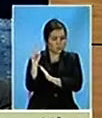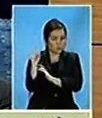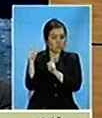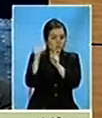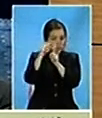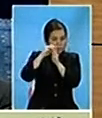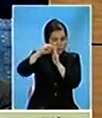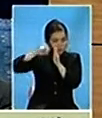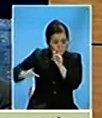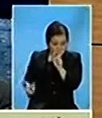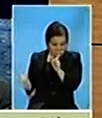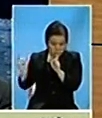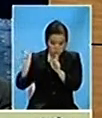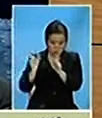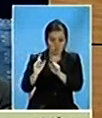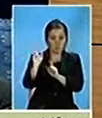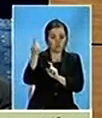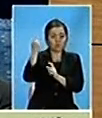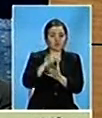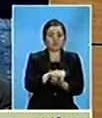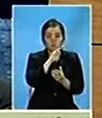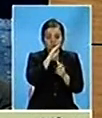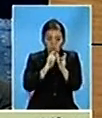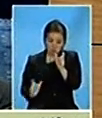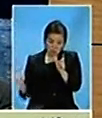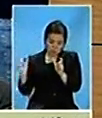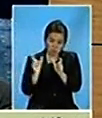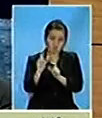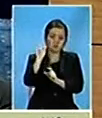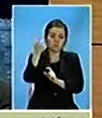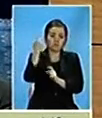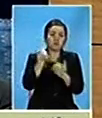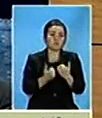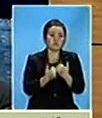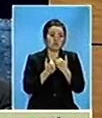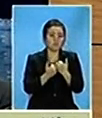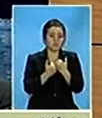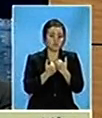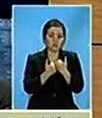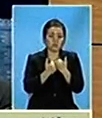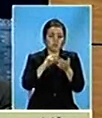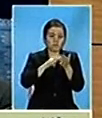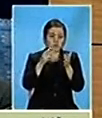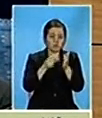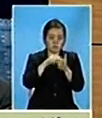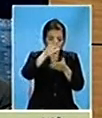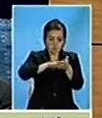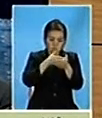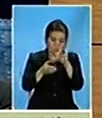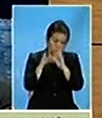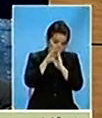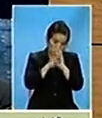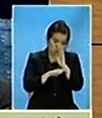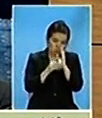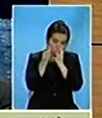ดส่วนนี้แล้วสิ่งที่ท่านใส่เข้าไปใหม่นั้นครอบคลุมในสิ่งที่จะอยู่ในตัวร่างเดิมที่มีรายละเอียดที่ชัดเจ